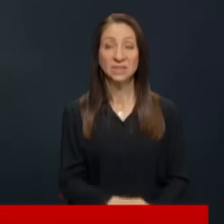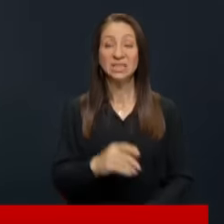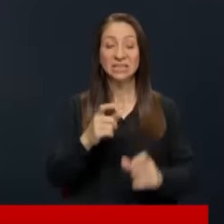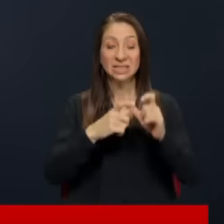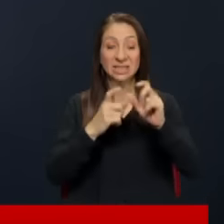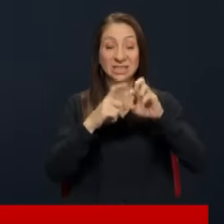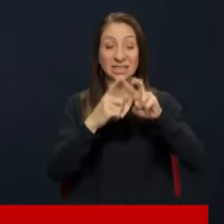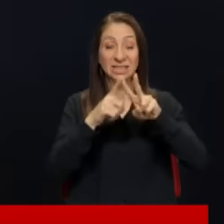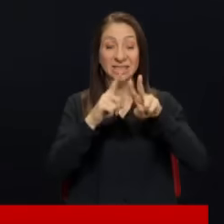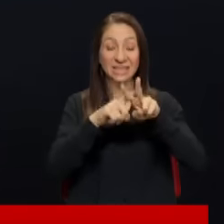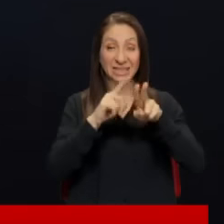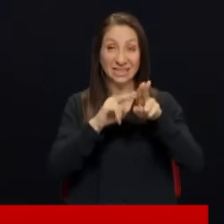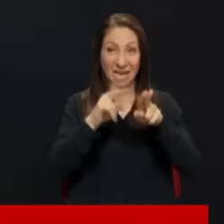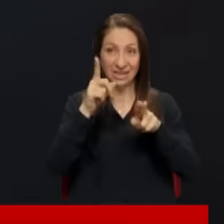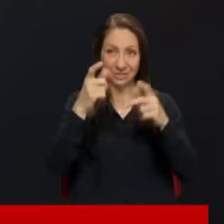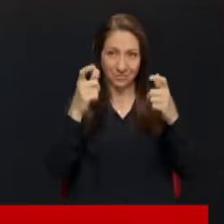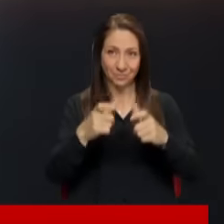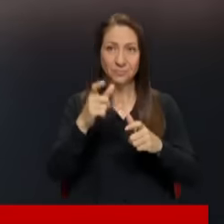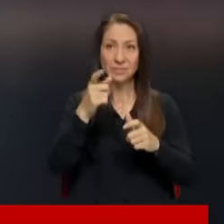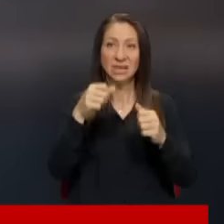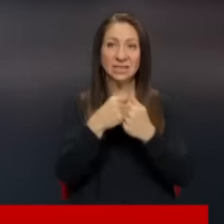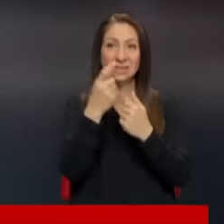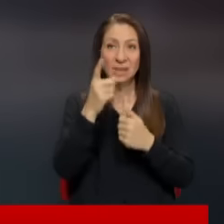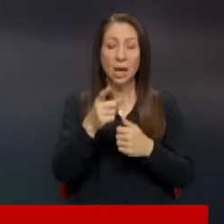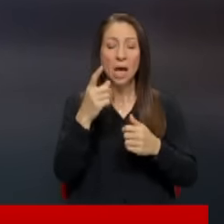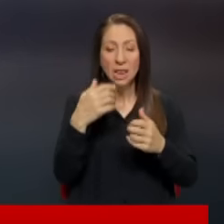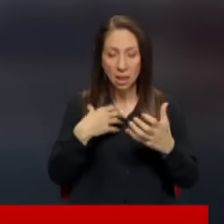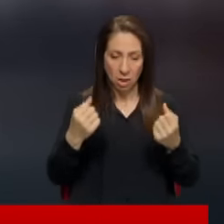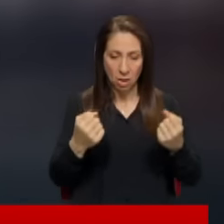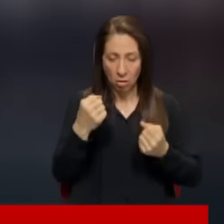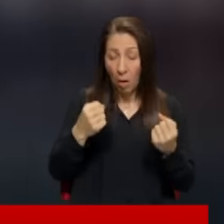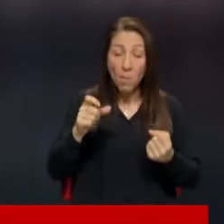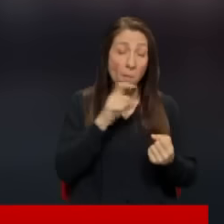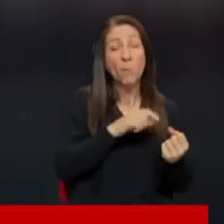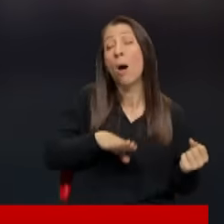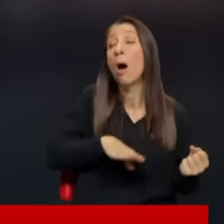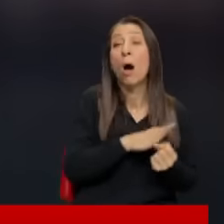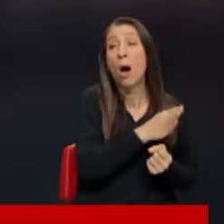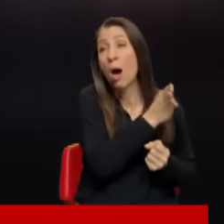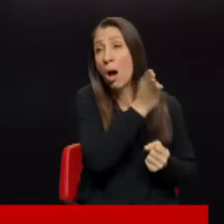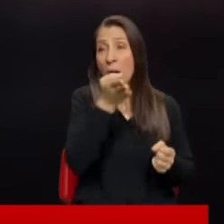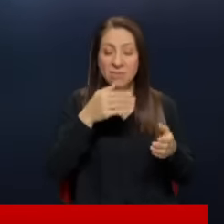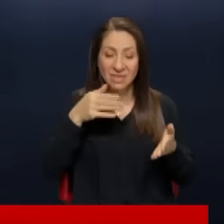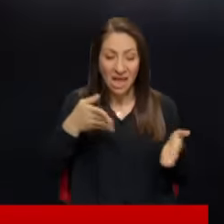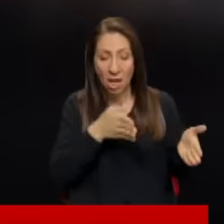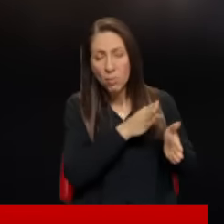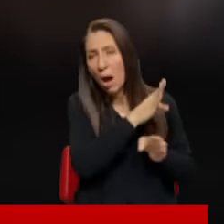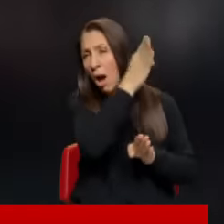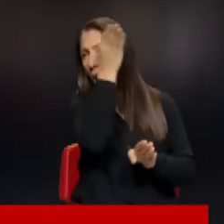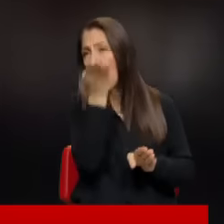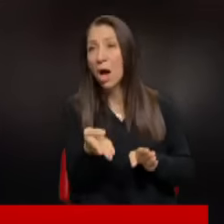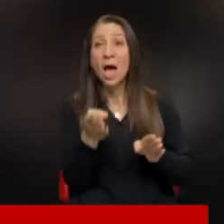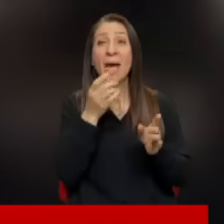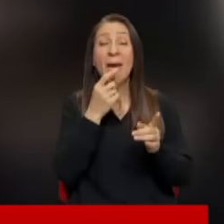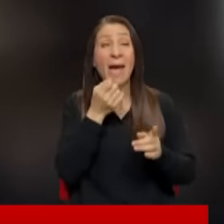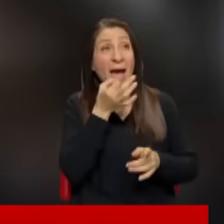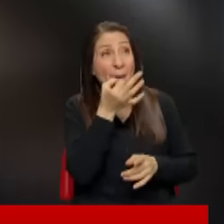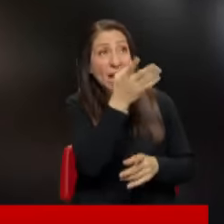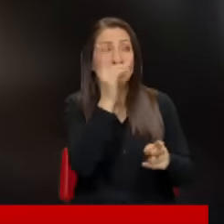Şırnak'ın Uludere ilçesinde Yeşilova mahallesinde meydana geldi kaza. Kontrolden çıkan araç dereye uçtu. İhbar üzerine çok sayıda ekip bölgeye